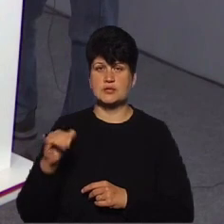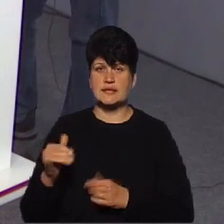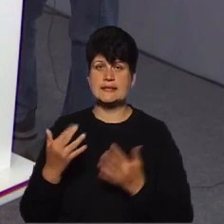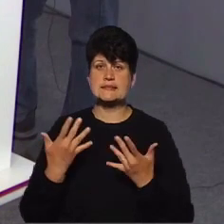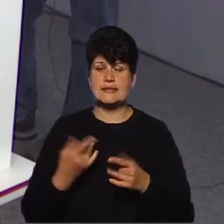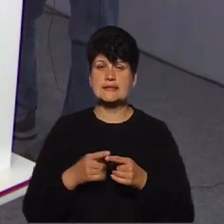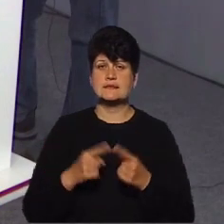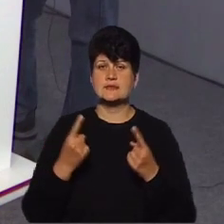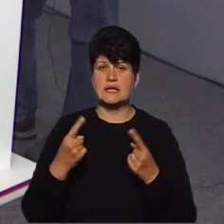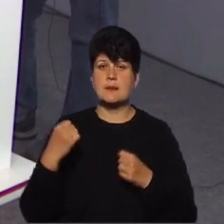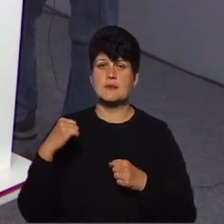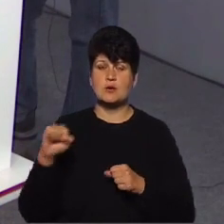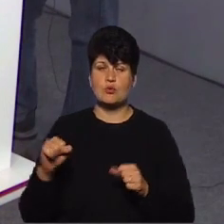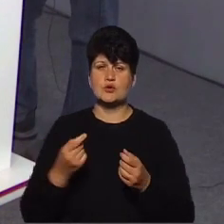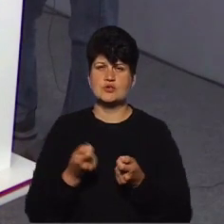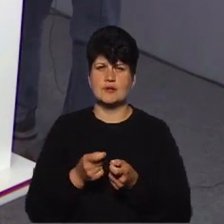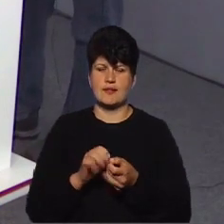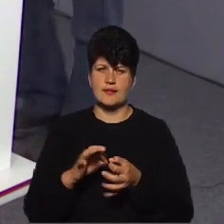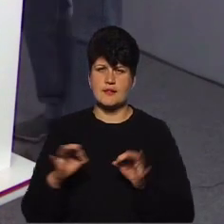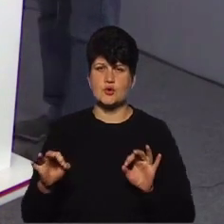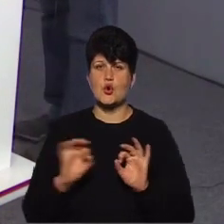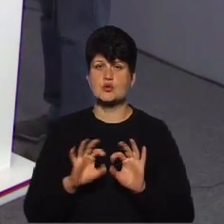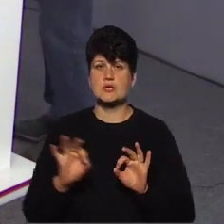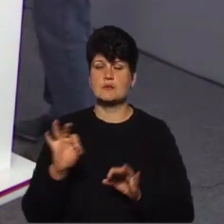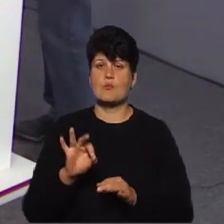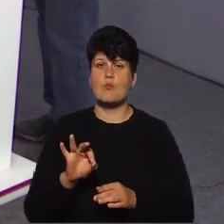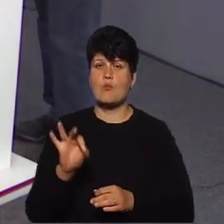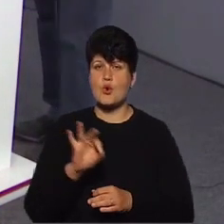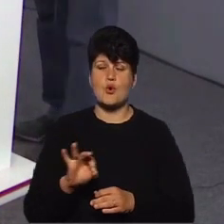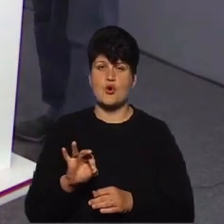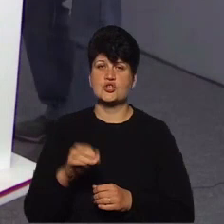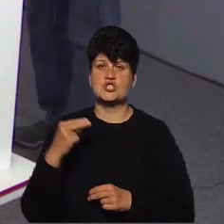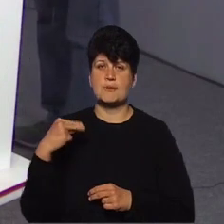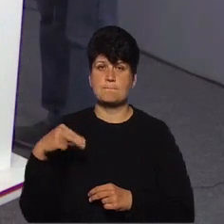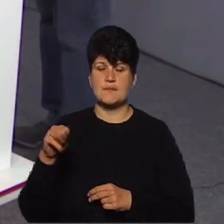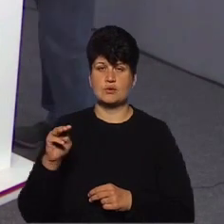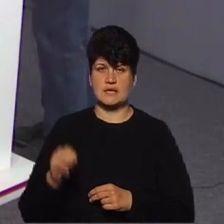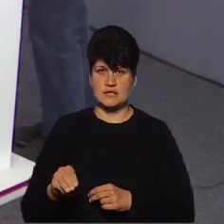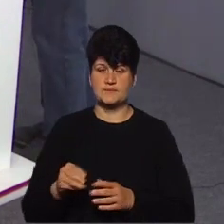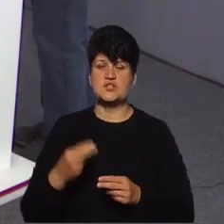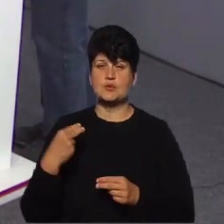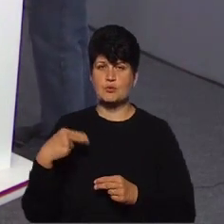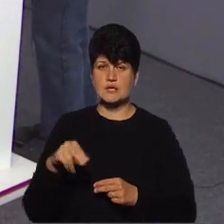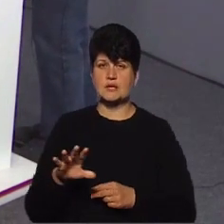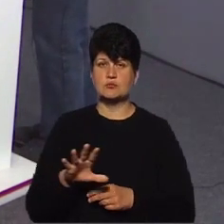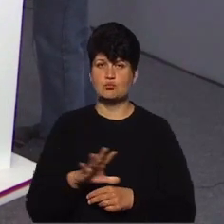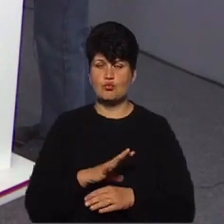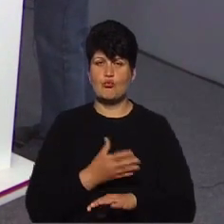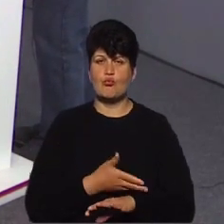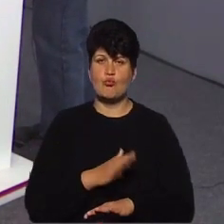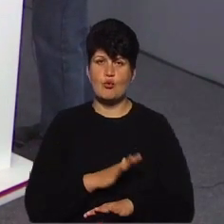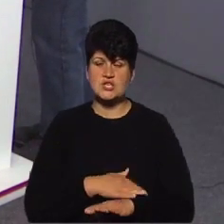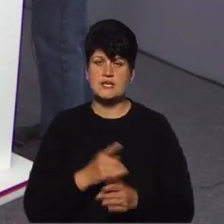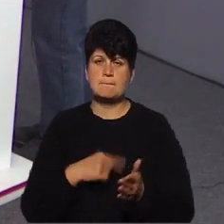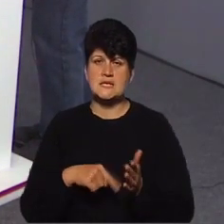трохи детальніше нашим глядачам розкажіть про сам чемпіонат. Чемпіонат відбувся в Польщі, в місті Люблін.